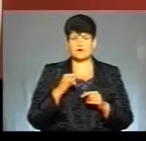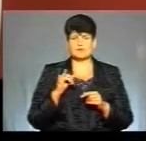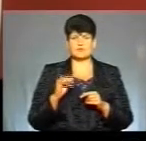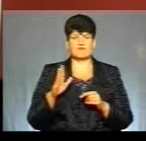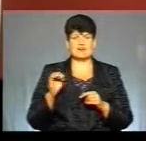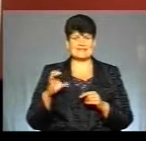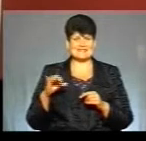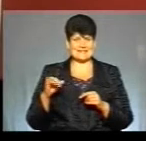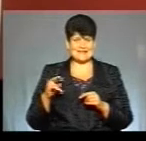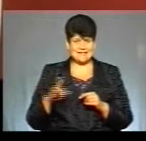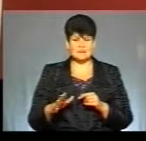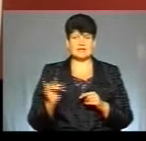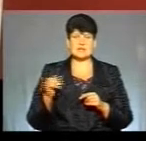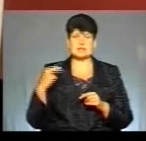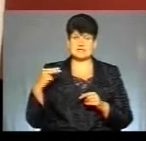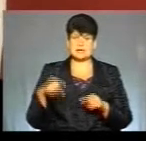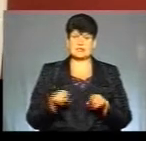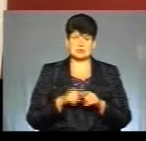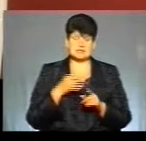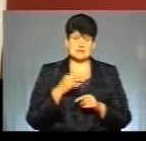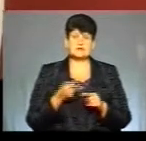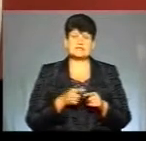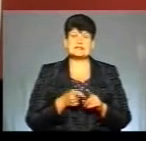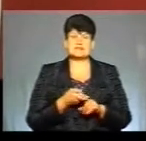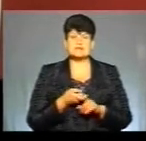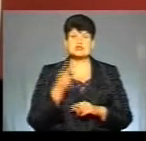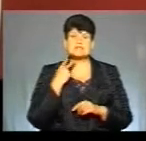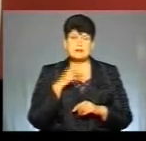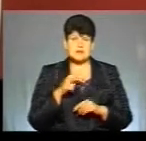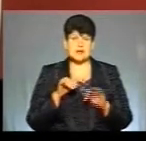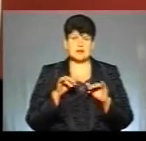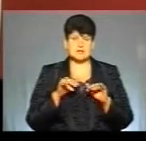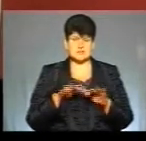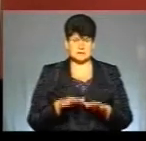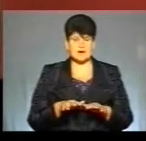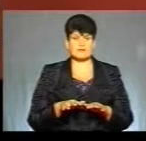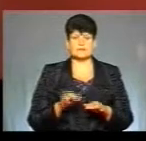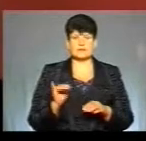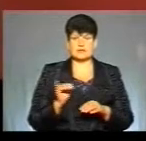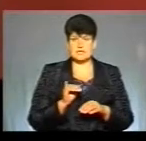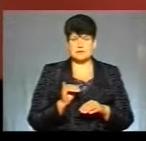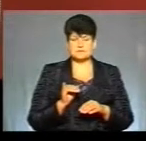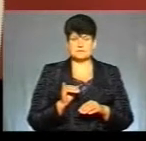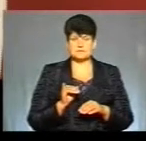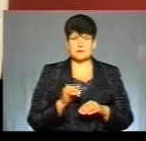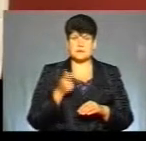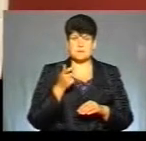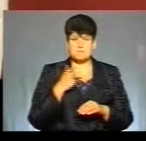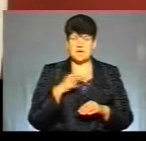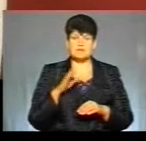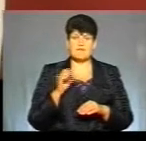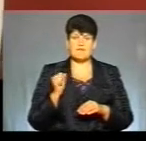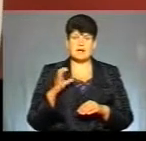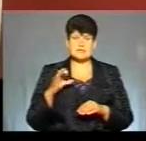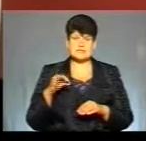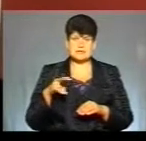президент сьогодні зазначив, що це стосується лише кримінальних справ, кримінальних проваджень, ця недоторканність. І пан Васильєв зазначив про те, що,